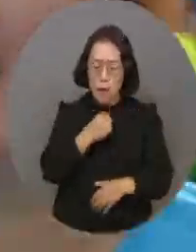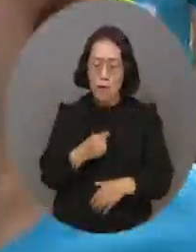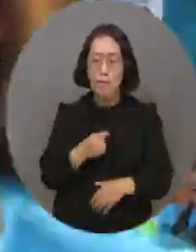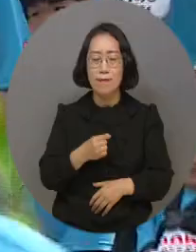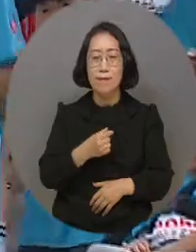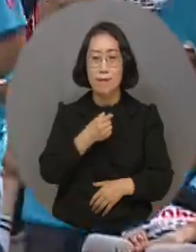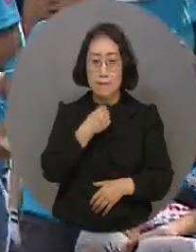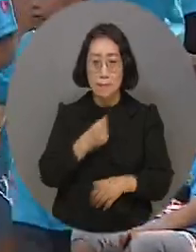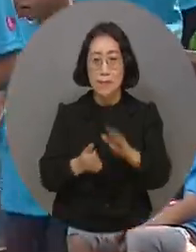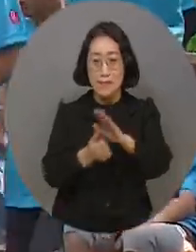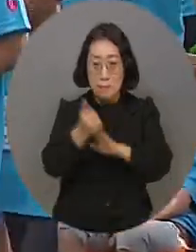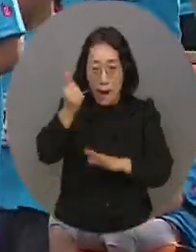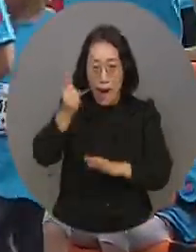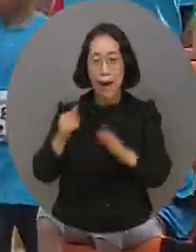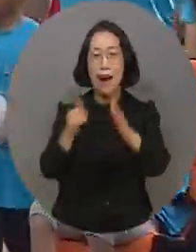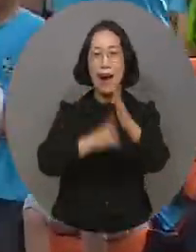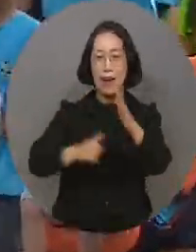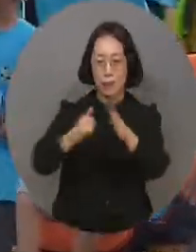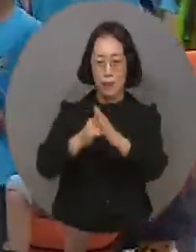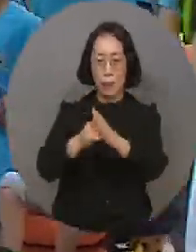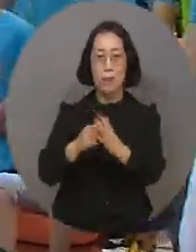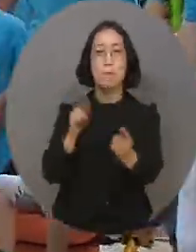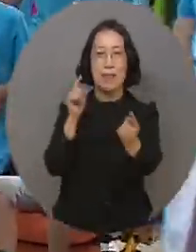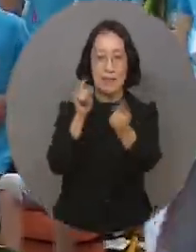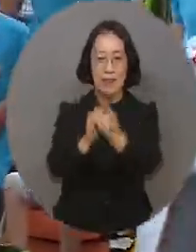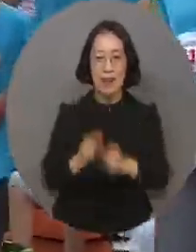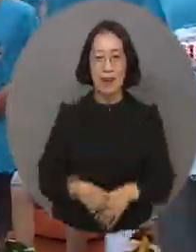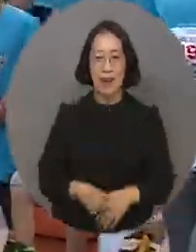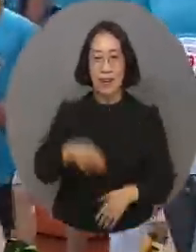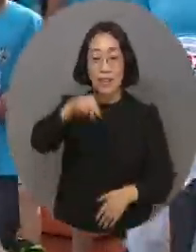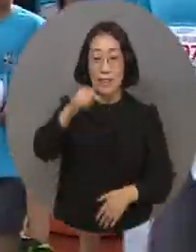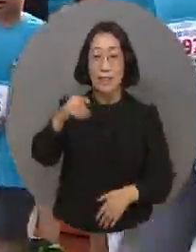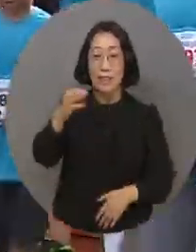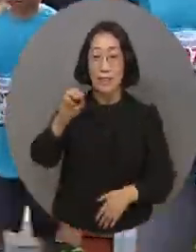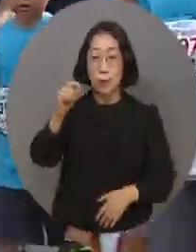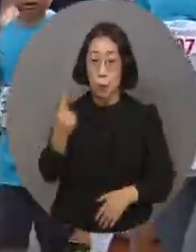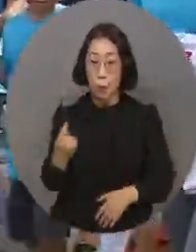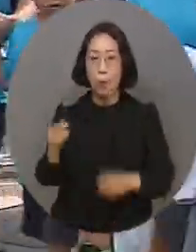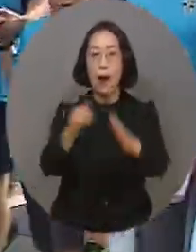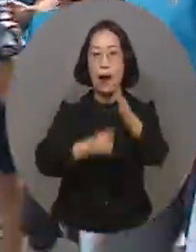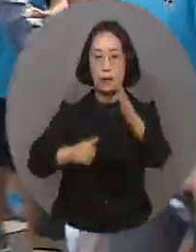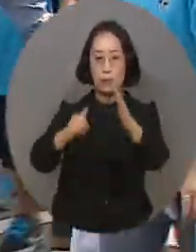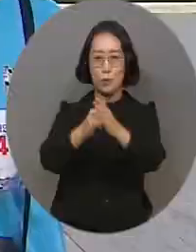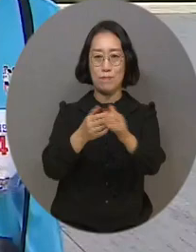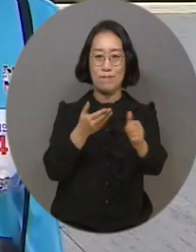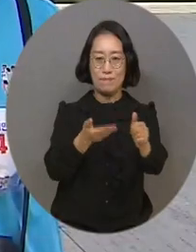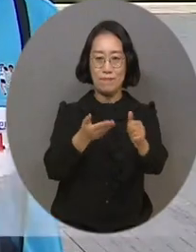참여한 한 가정이 있습니다. 바로 신은호 씨 가족이 그 주인공입니다.